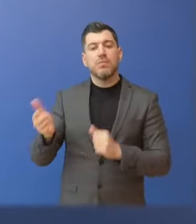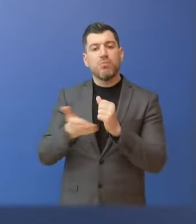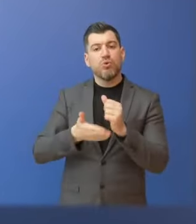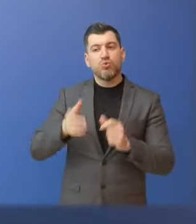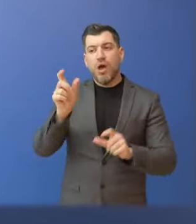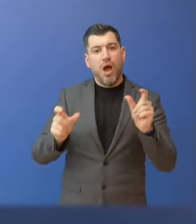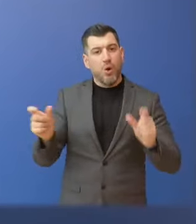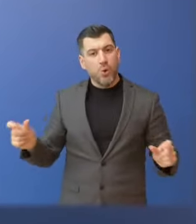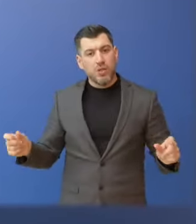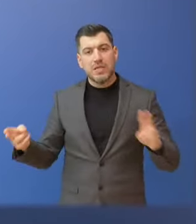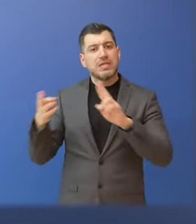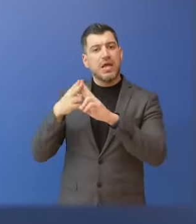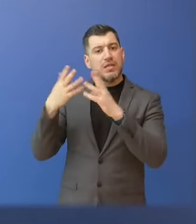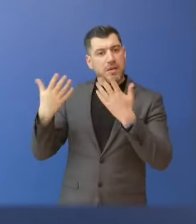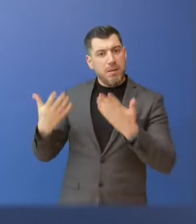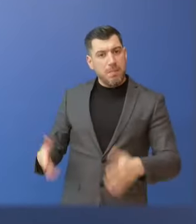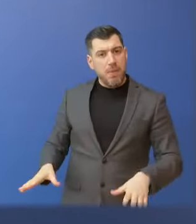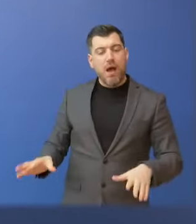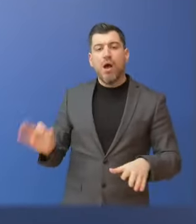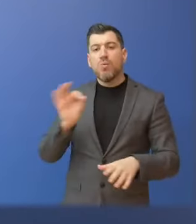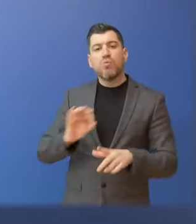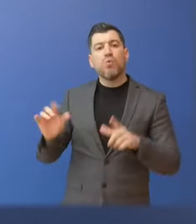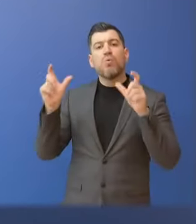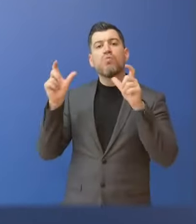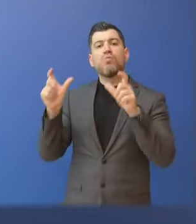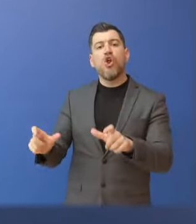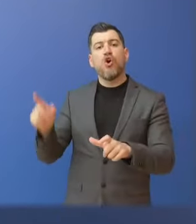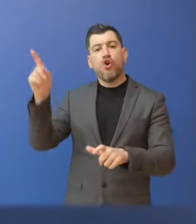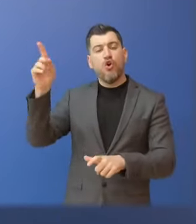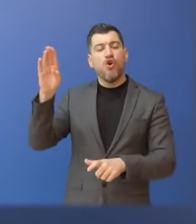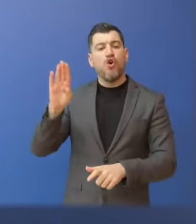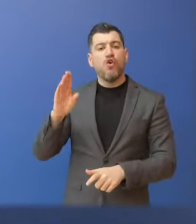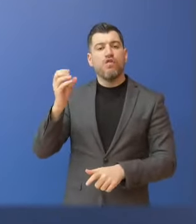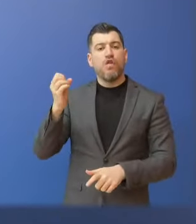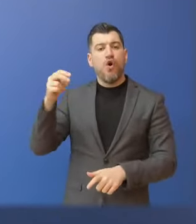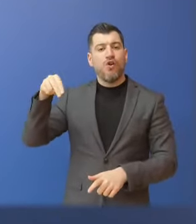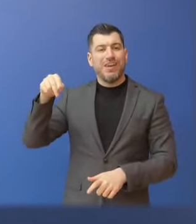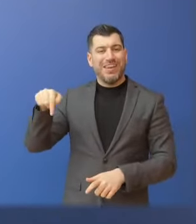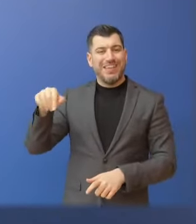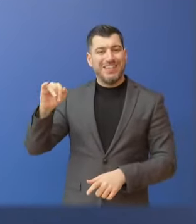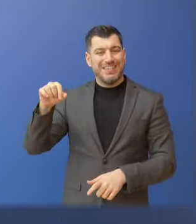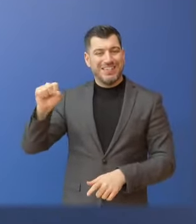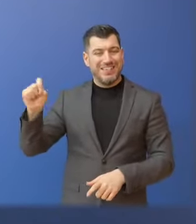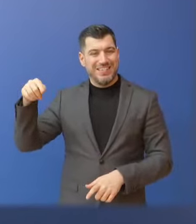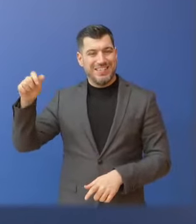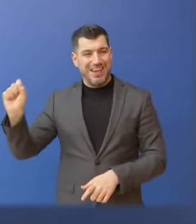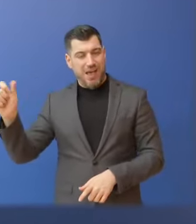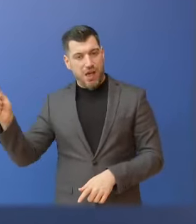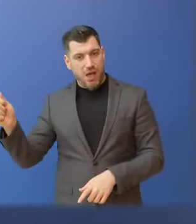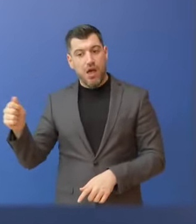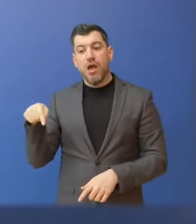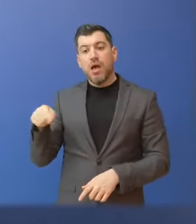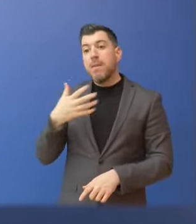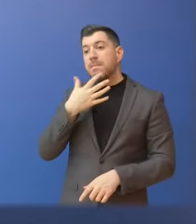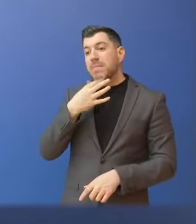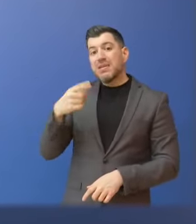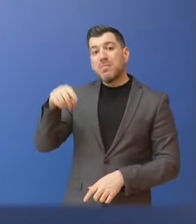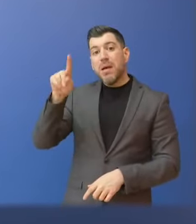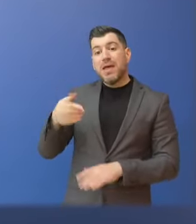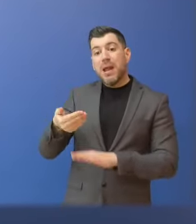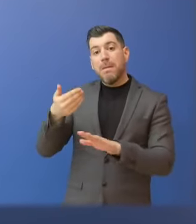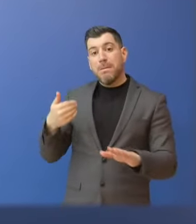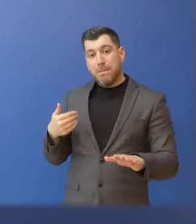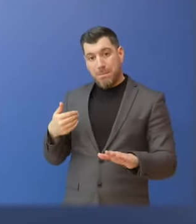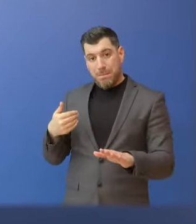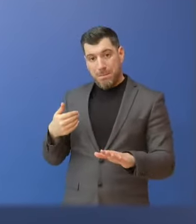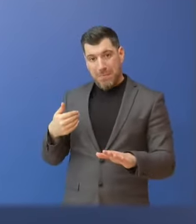τους στο μπλόκο στη βόνιτσα θέλω να σας ρωτήσω το αφησε και εκεί ανοιχτό θέλω να σας ρωτήσω βρισκόμαστε μία ημέρα πριν την παρουσία της στη